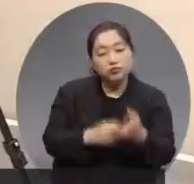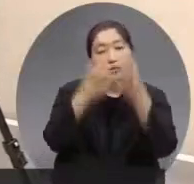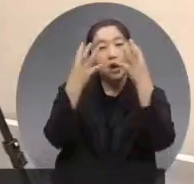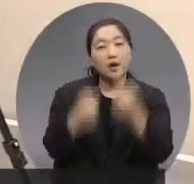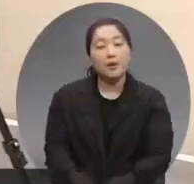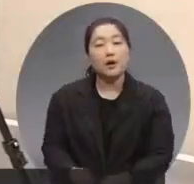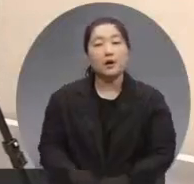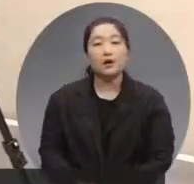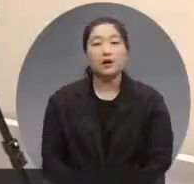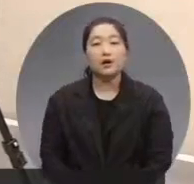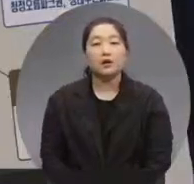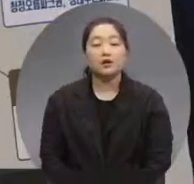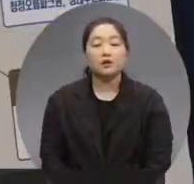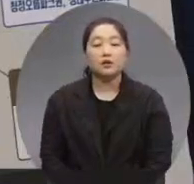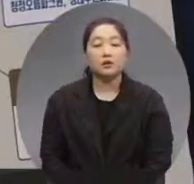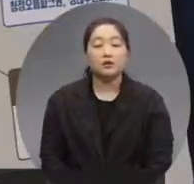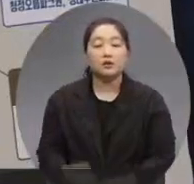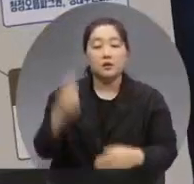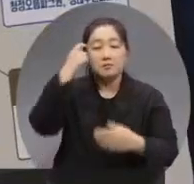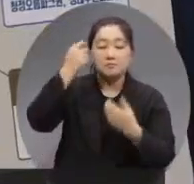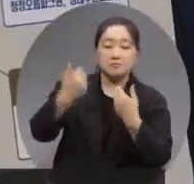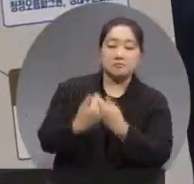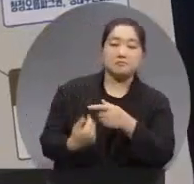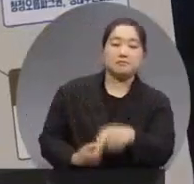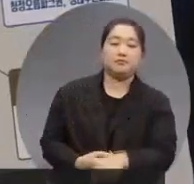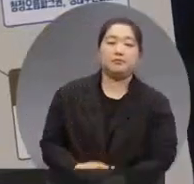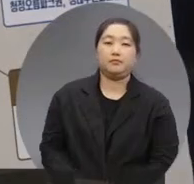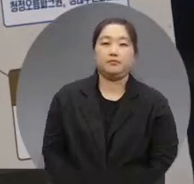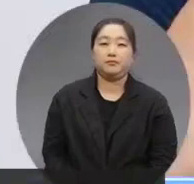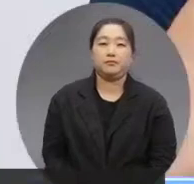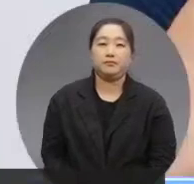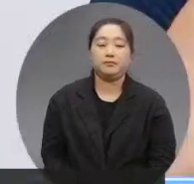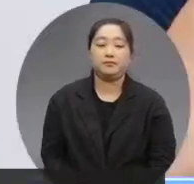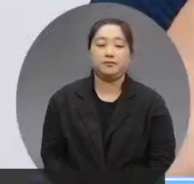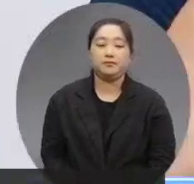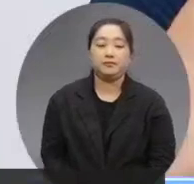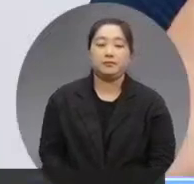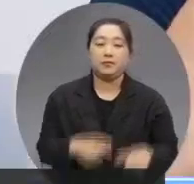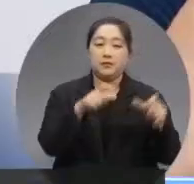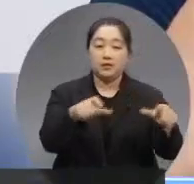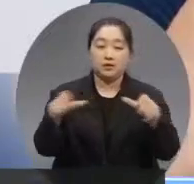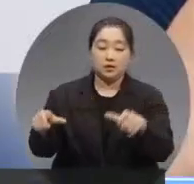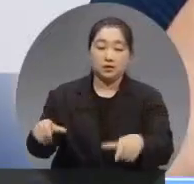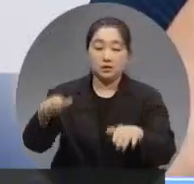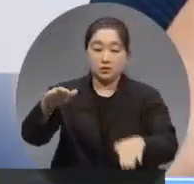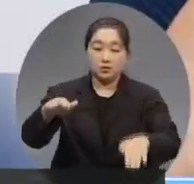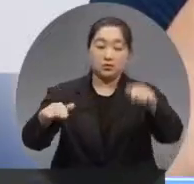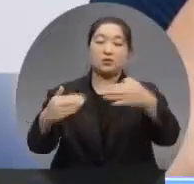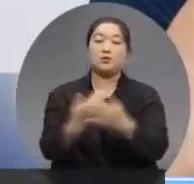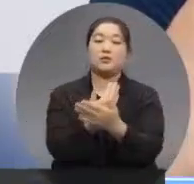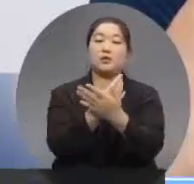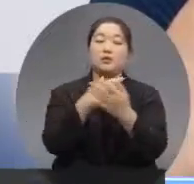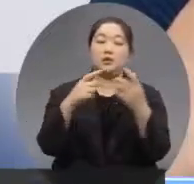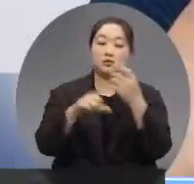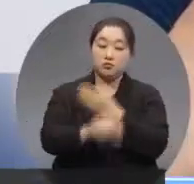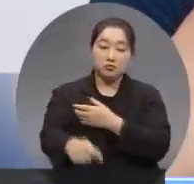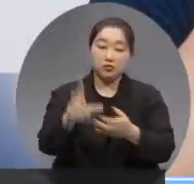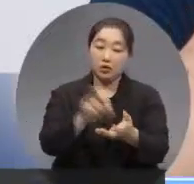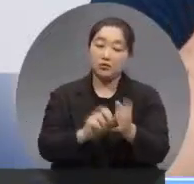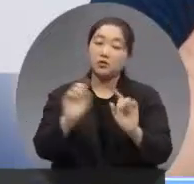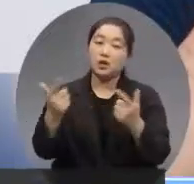조항들을 포함하고 있다면서 반대 의견을 분명히 했습니다 지역균형발전 또는 지방분권의 문제가 아니라